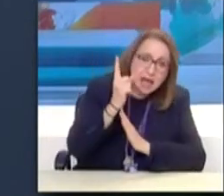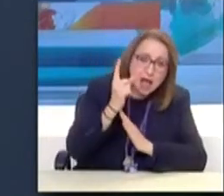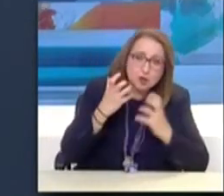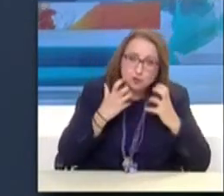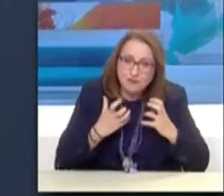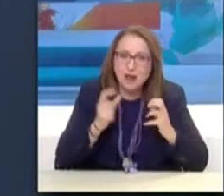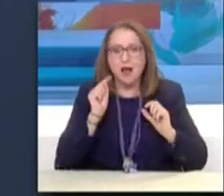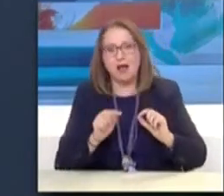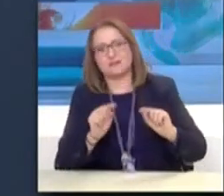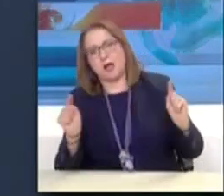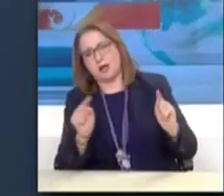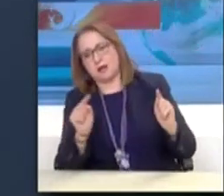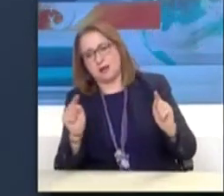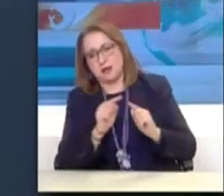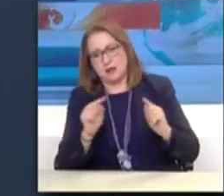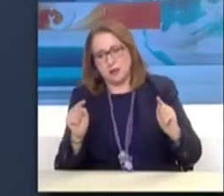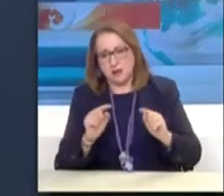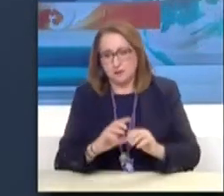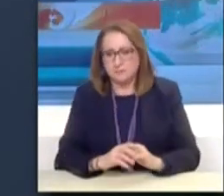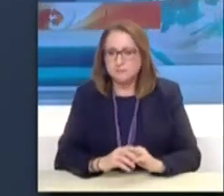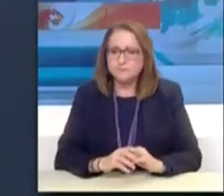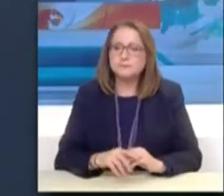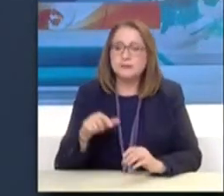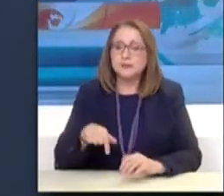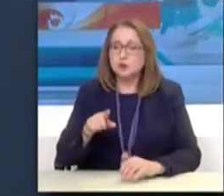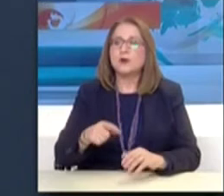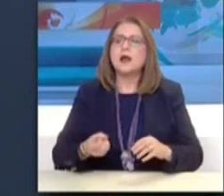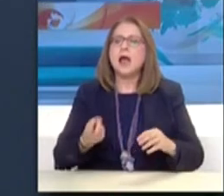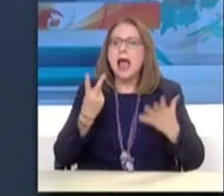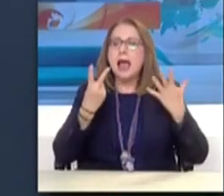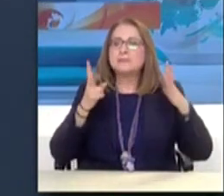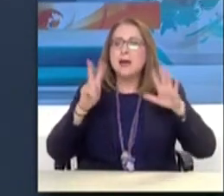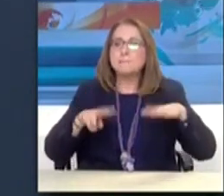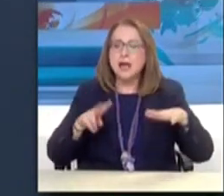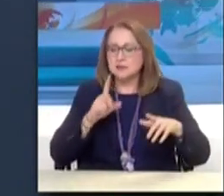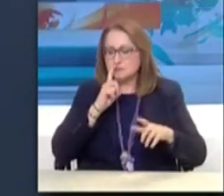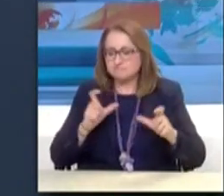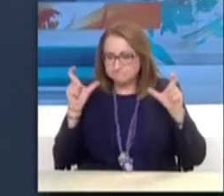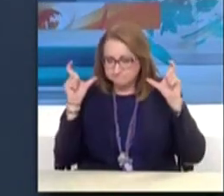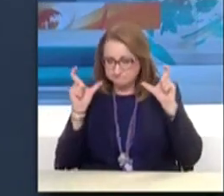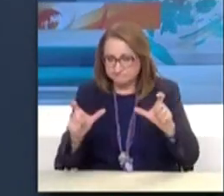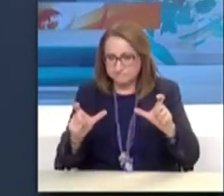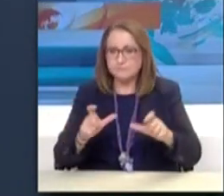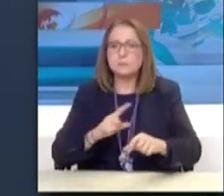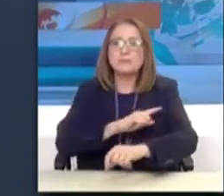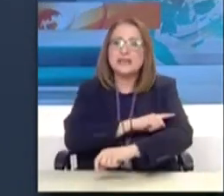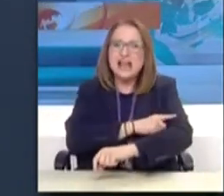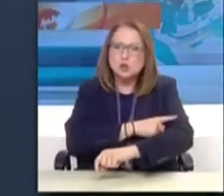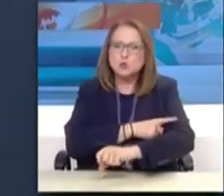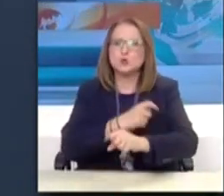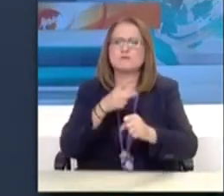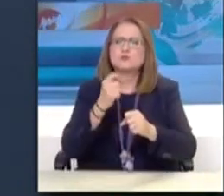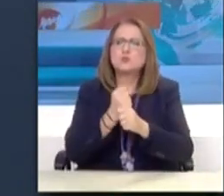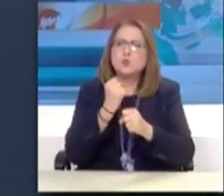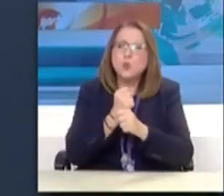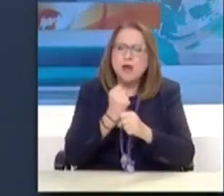Προχωρώντας να σας πω ότι η επέκταση του μέτρου των 7 ημερών καραντίνας που γίνεται αυτή τη στιγμή στους υγειονομικούς που έχουν